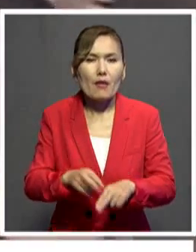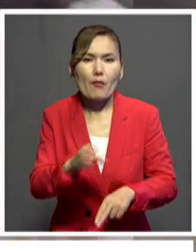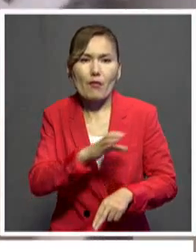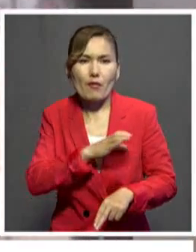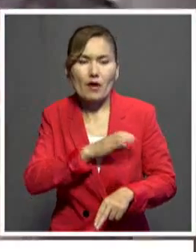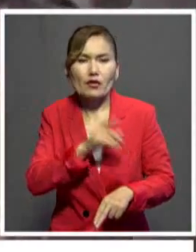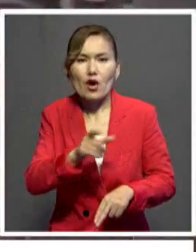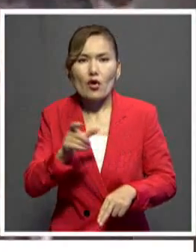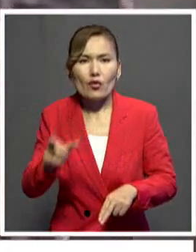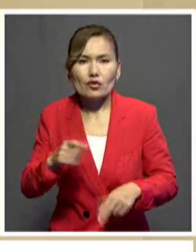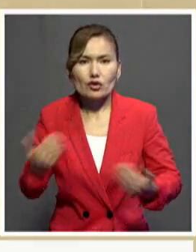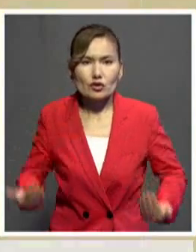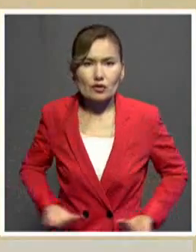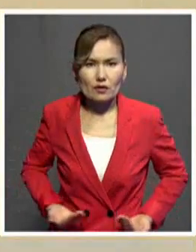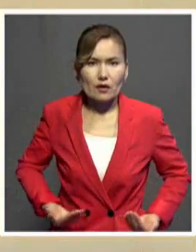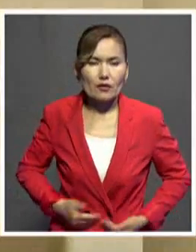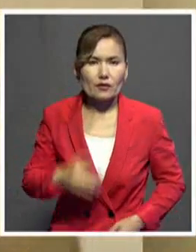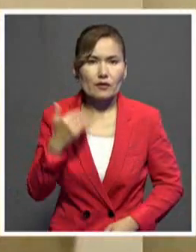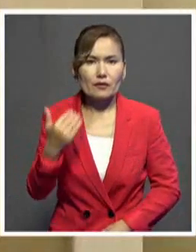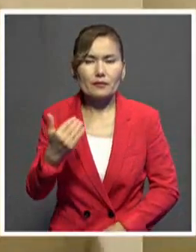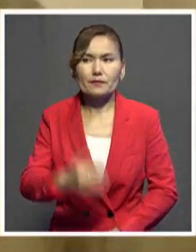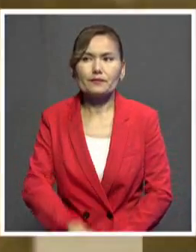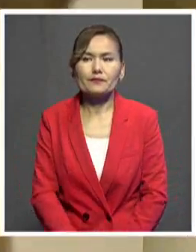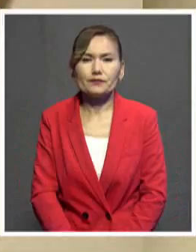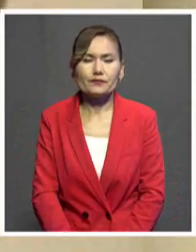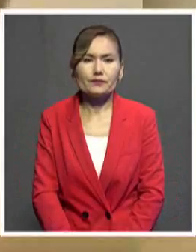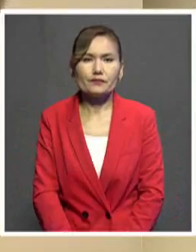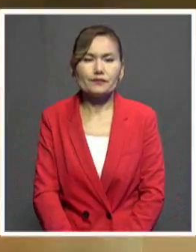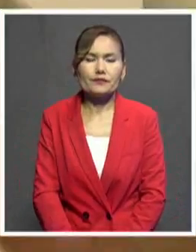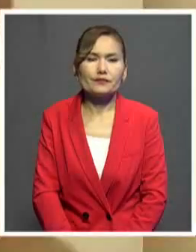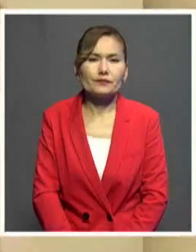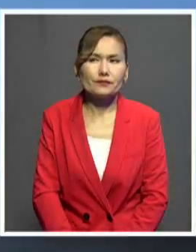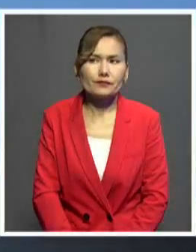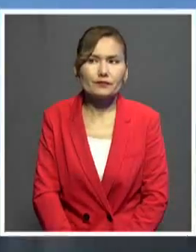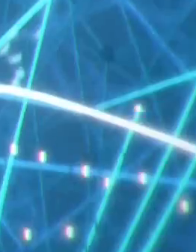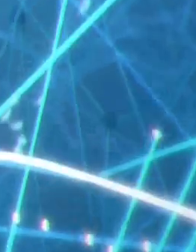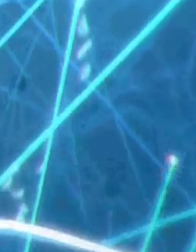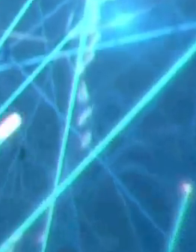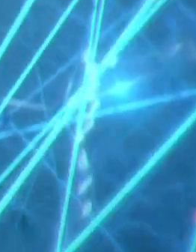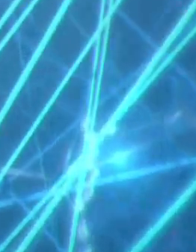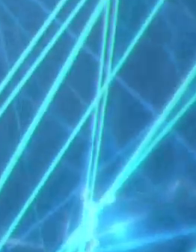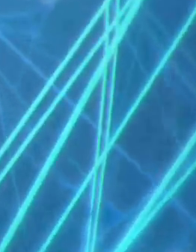тұратын Пенджаб провинциясында ең танымал саясаткер деген имиджін сақтап қалған.